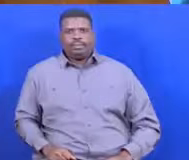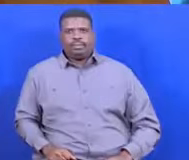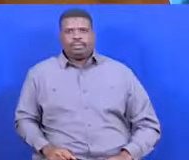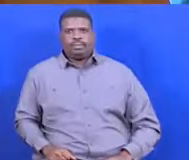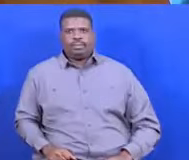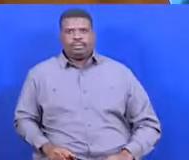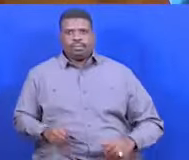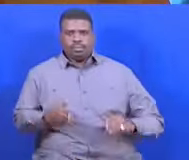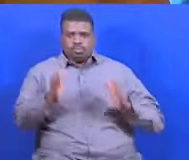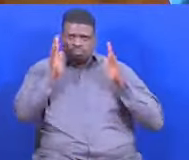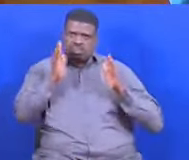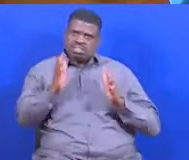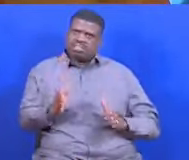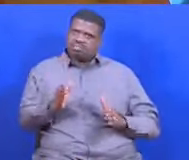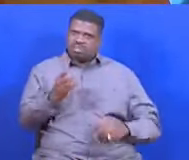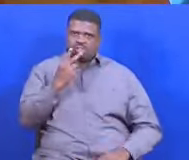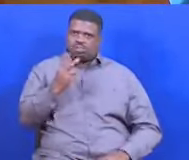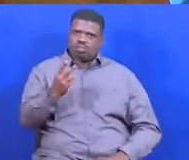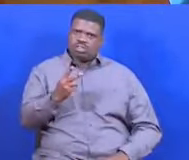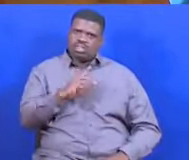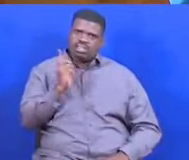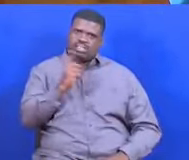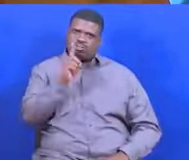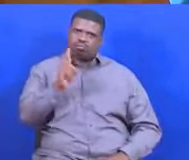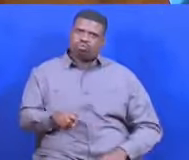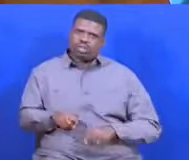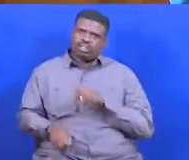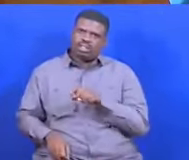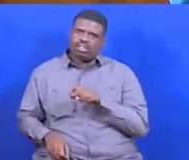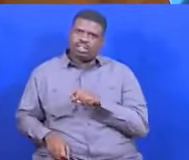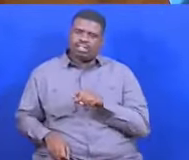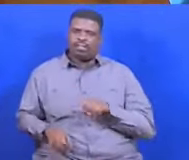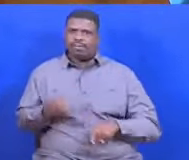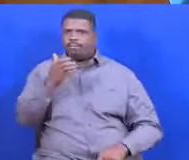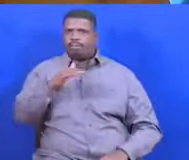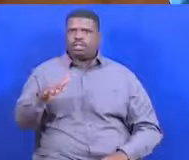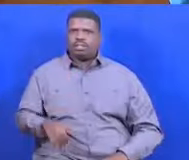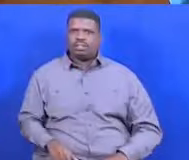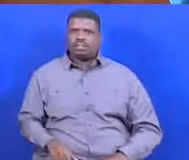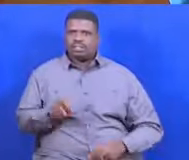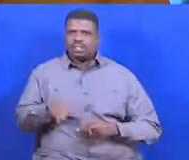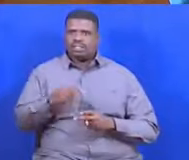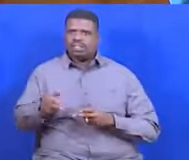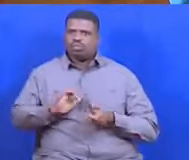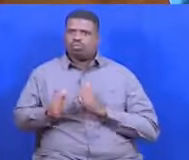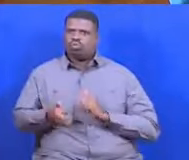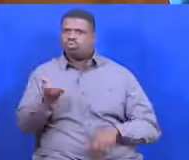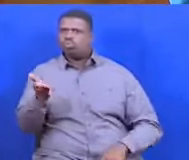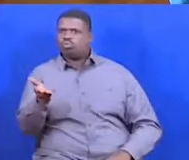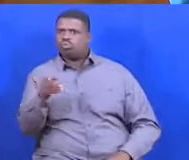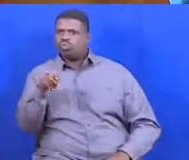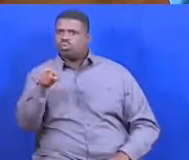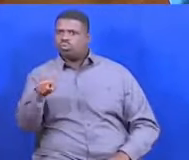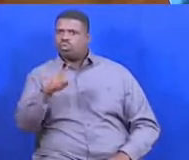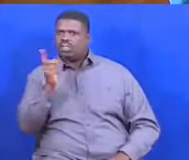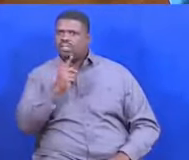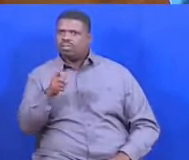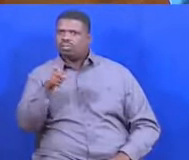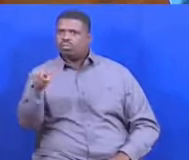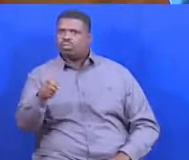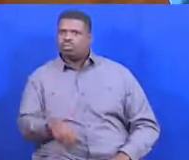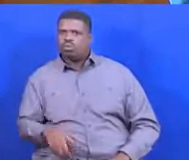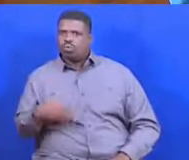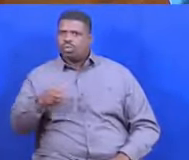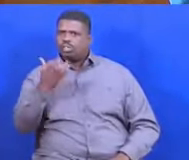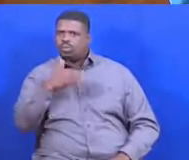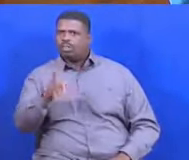Mheshimiwa Simoni, nani anajibu swali la maji? Kwa hivyo nashindwa ni kuruhusu au ni wewe mwenyewe unajibu ama yupo